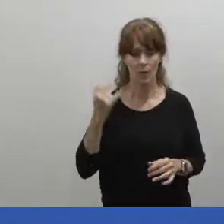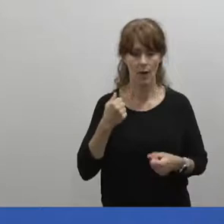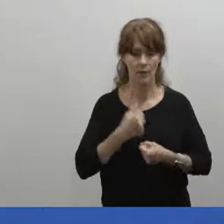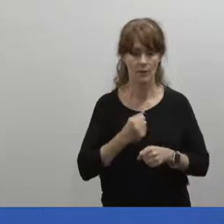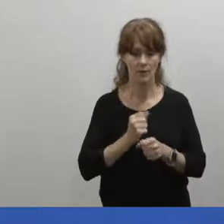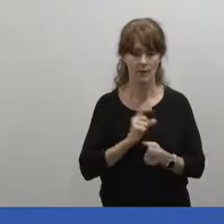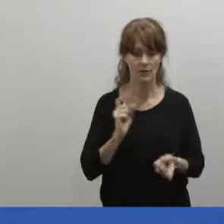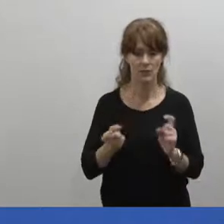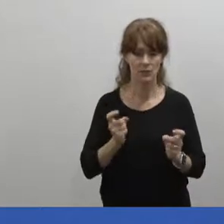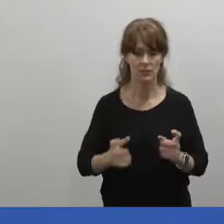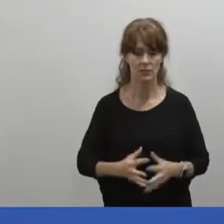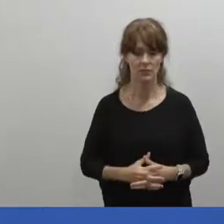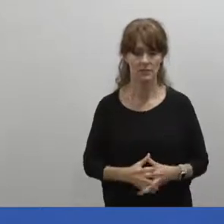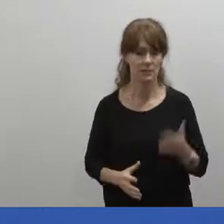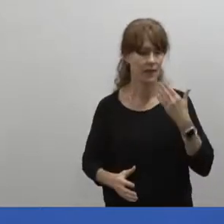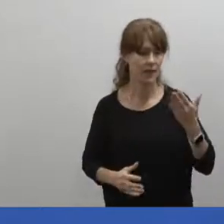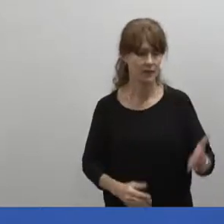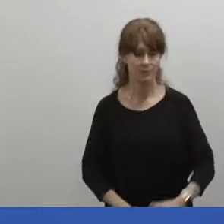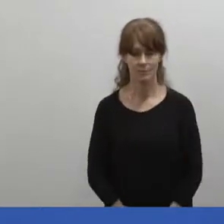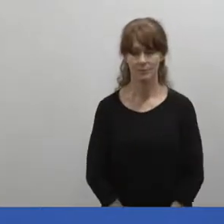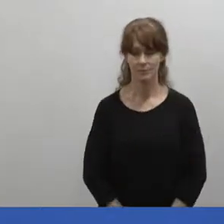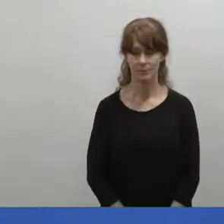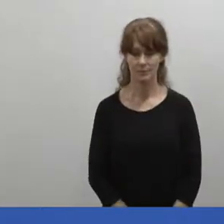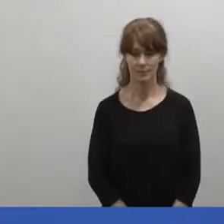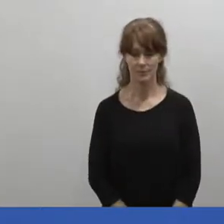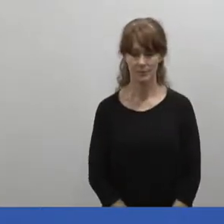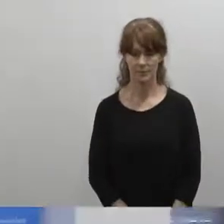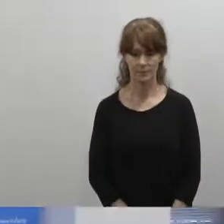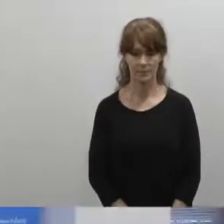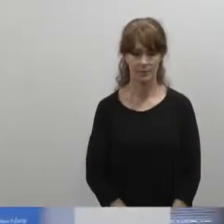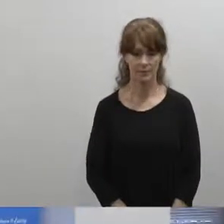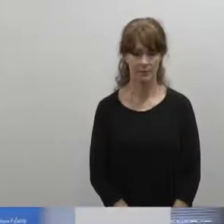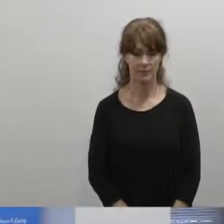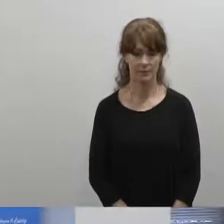ở việt trâu sọp tờ tam tương đào xung ở con